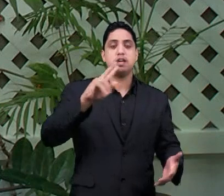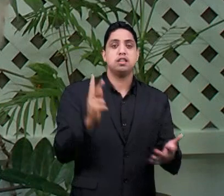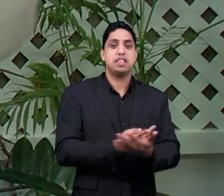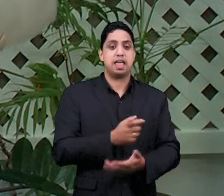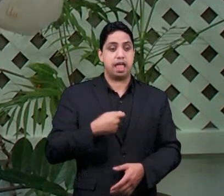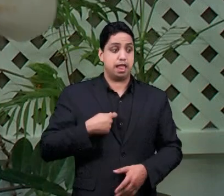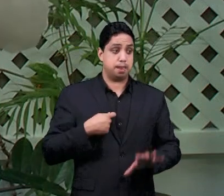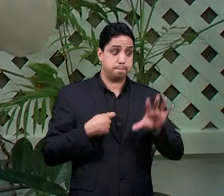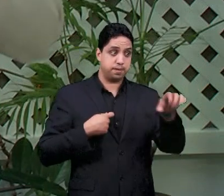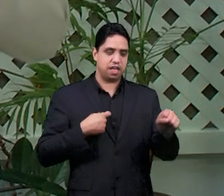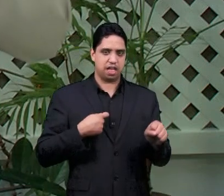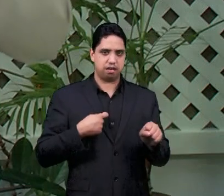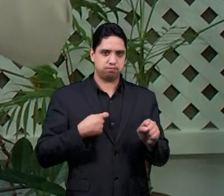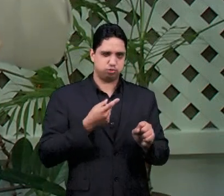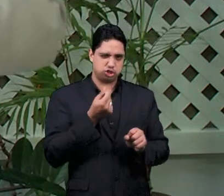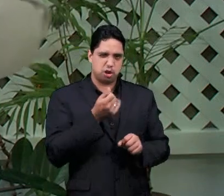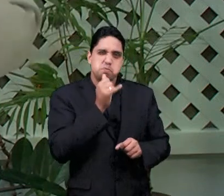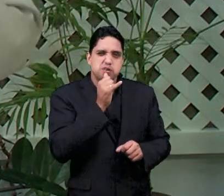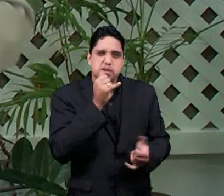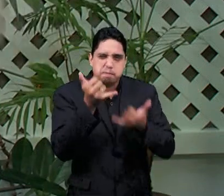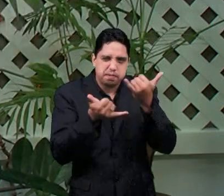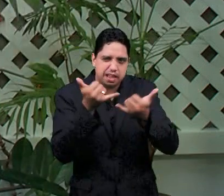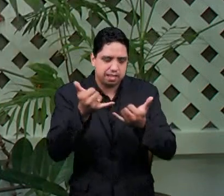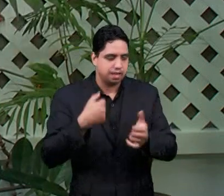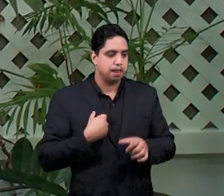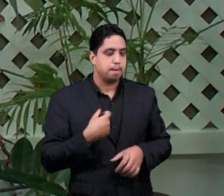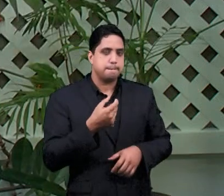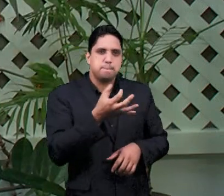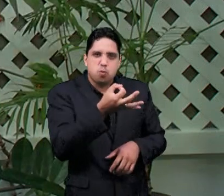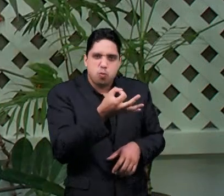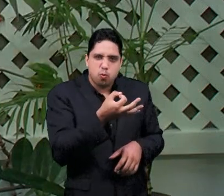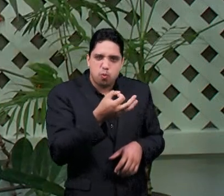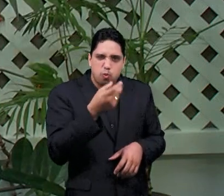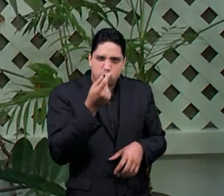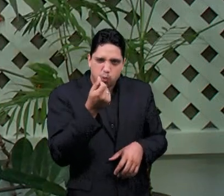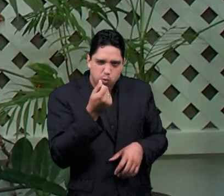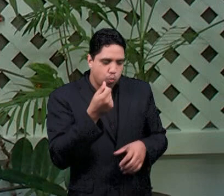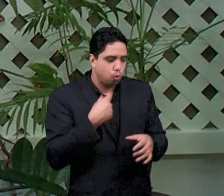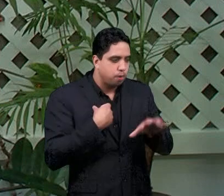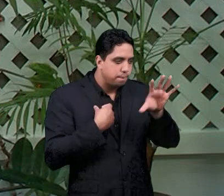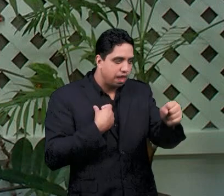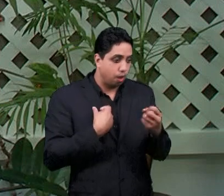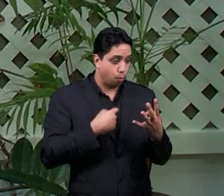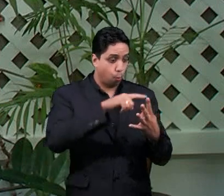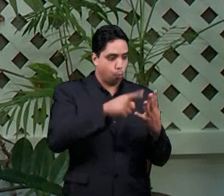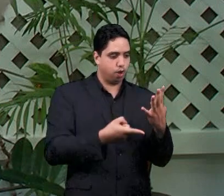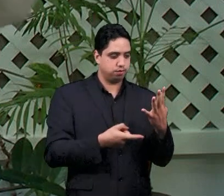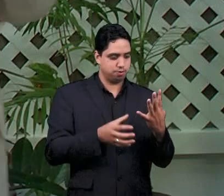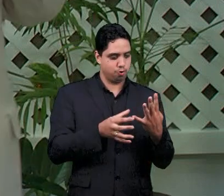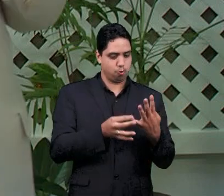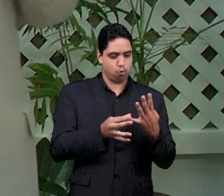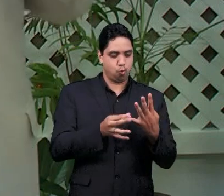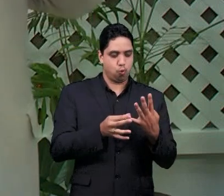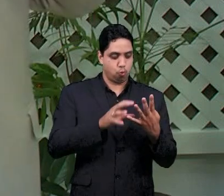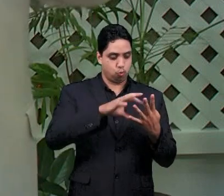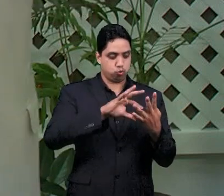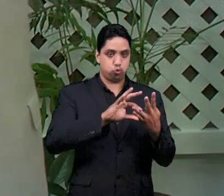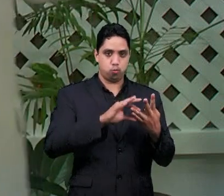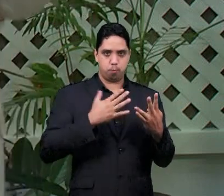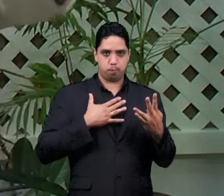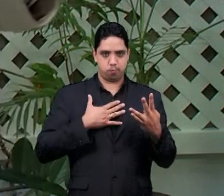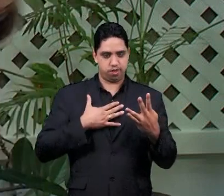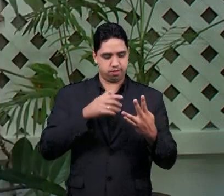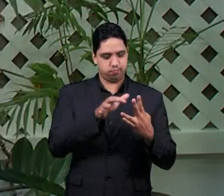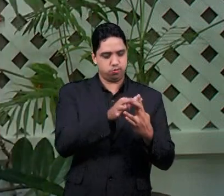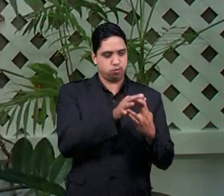partie et envoyait une autre partie vers l'Empire romain. Donc, il était mal vu. Mais Jésus a montré le suivant. Quand il a